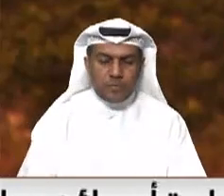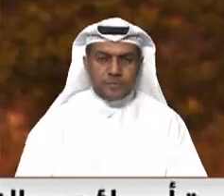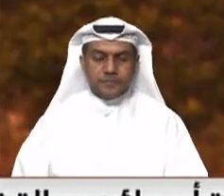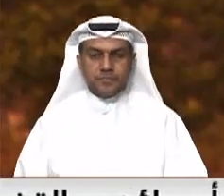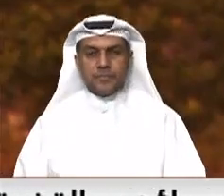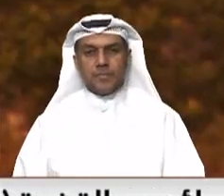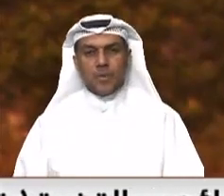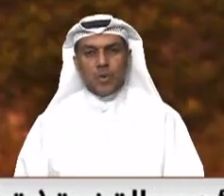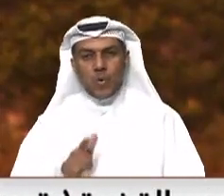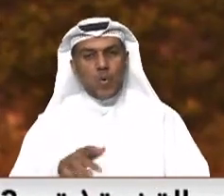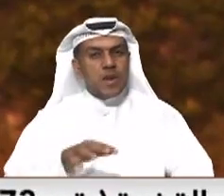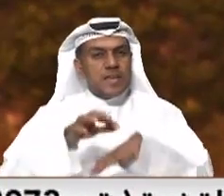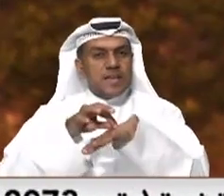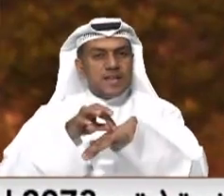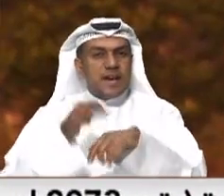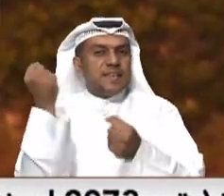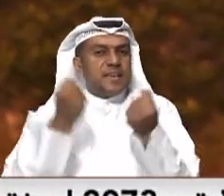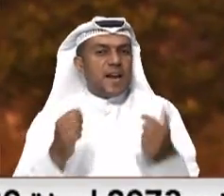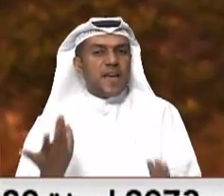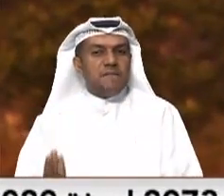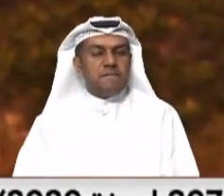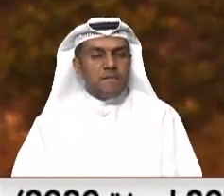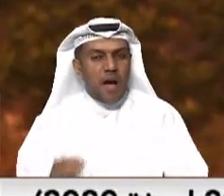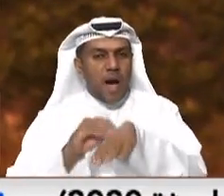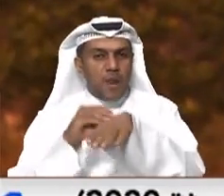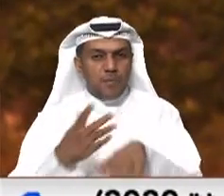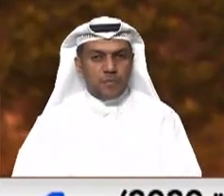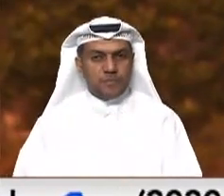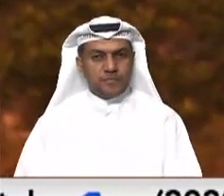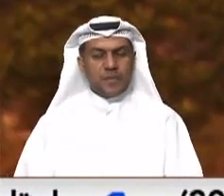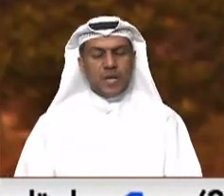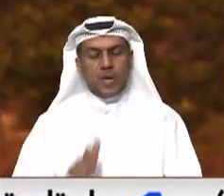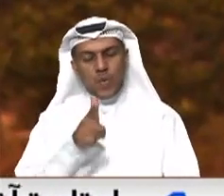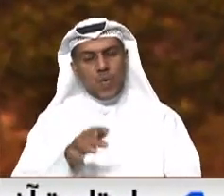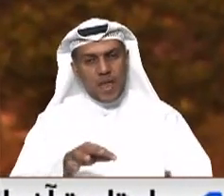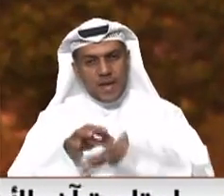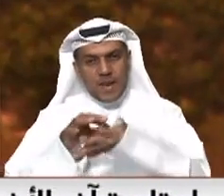لمرتادي الطرق في محافظة الأحمدي. مرتادي الطرق